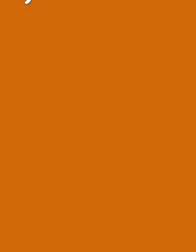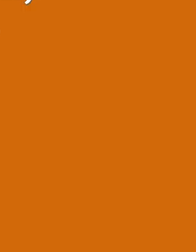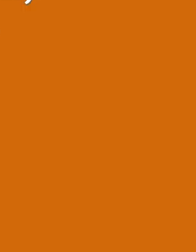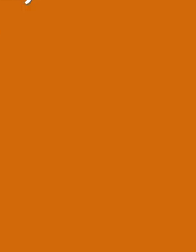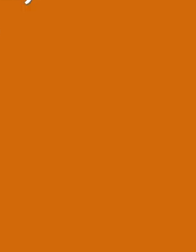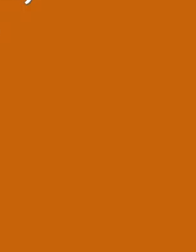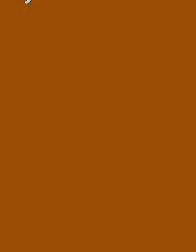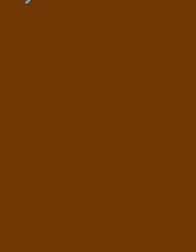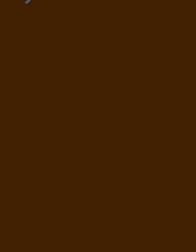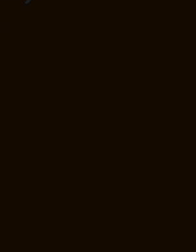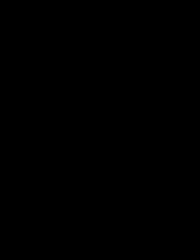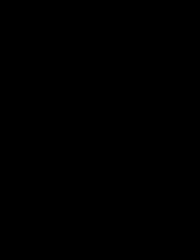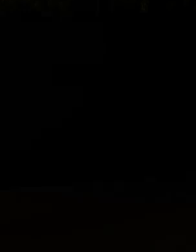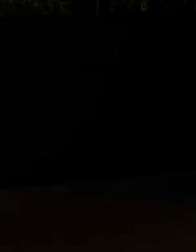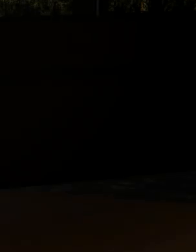Dziękujemy.